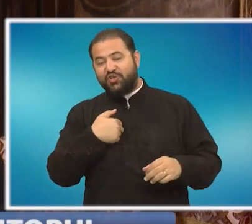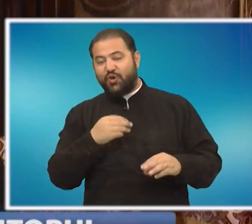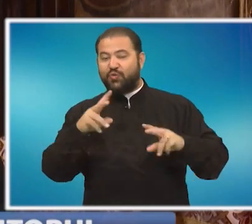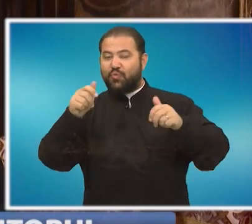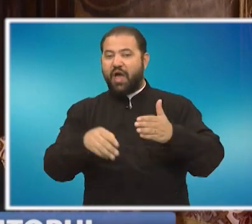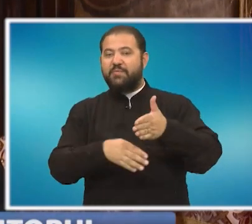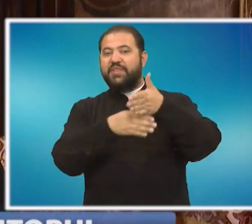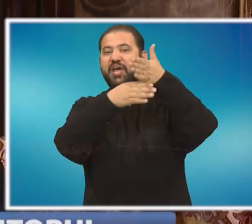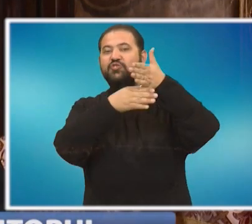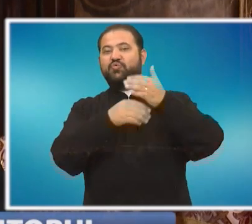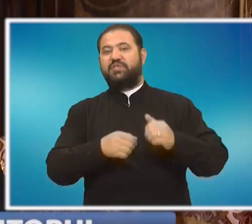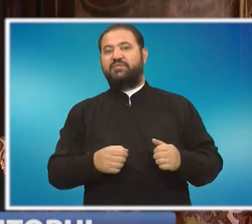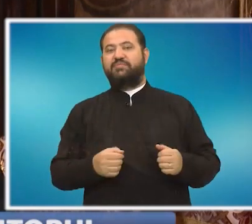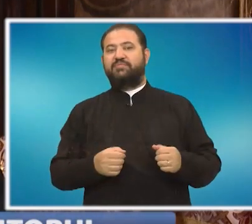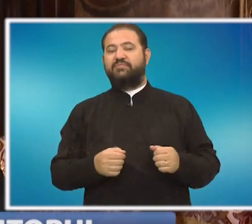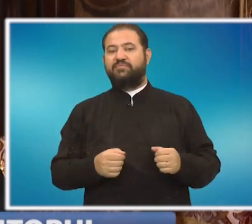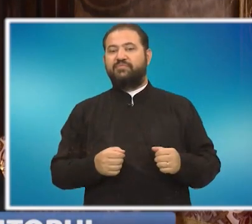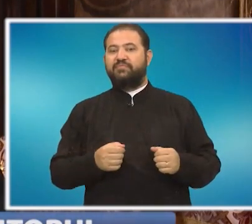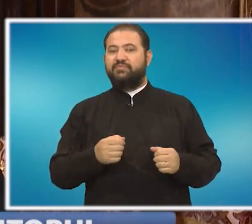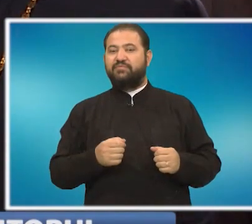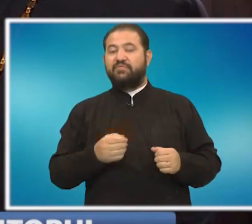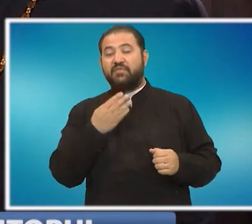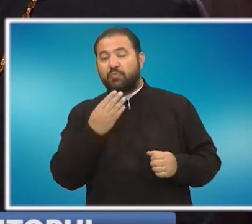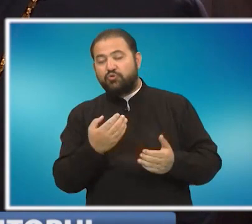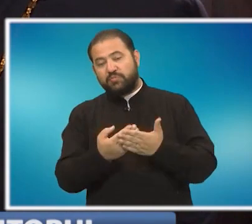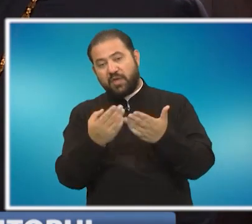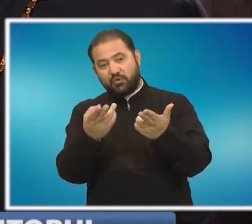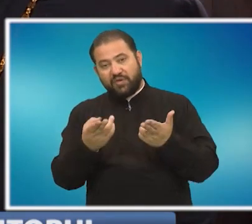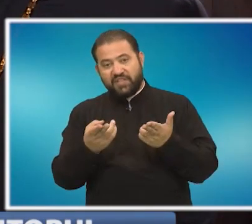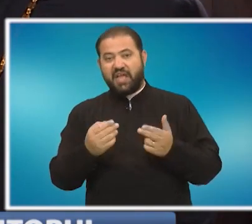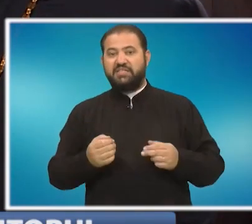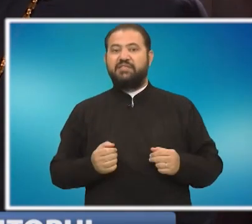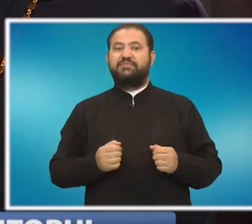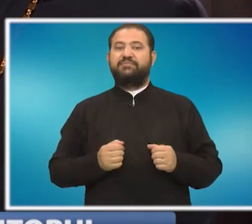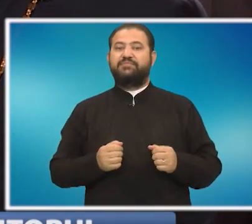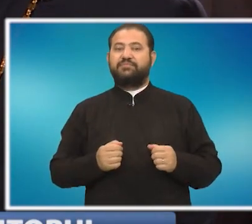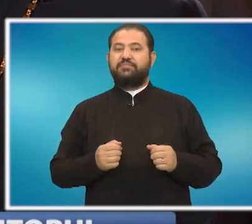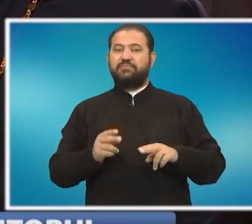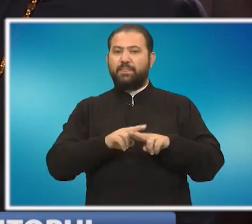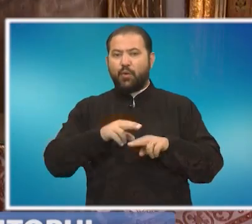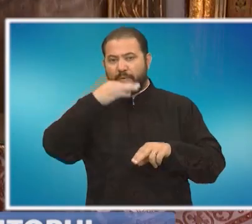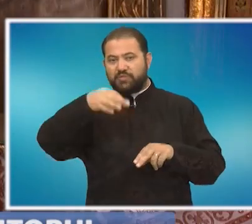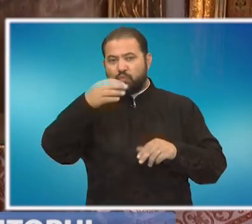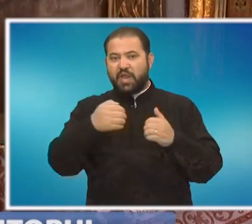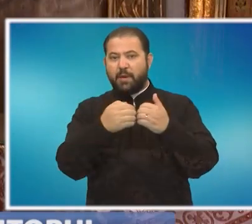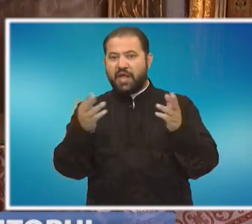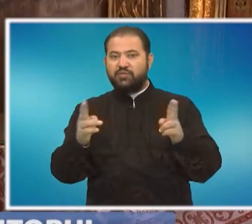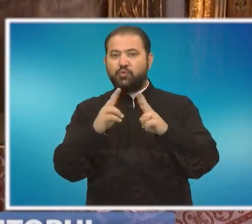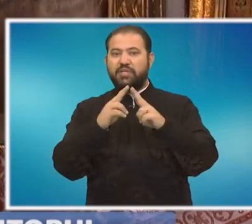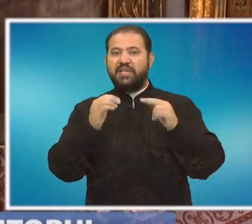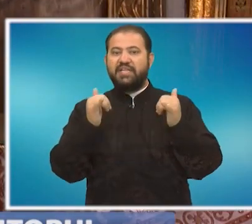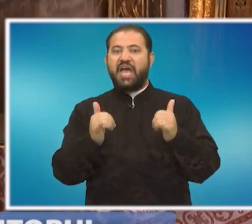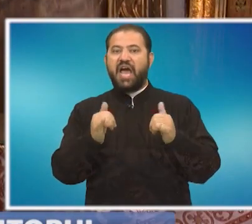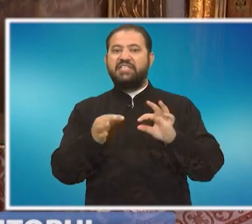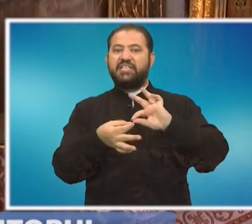la Cuvânt pentru Suflet și vă mulțumim că ați acceptat invitația noastră. Bine v-am găsit, Doamne ajută! Așa cum spuneam la începutul ediției de astăzi a